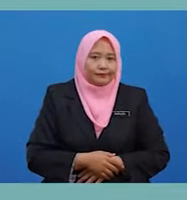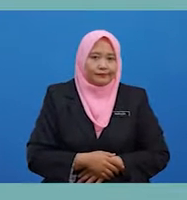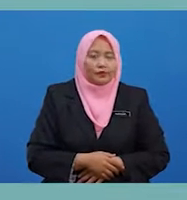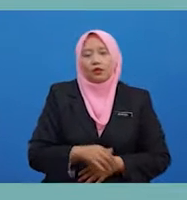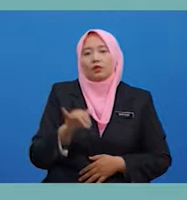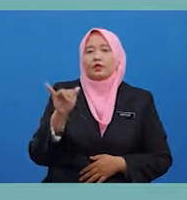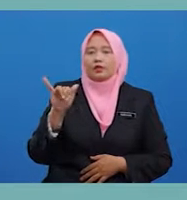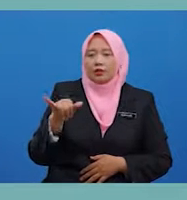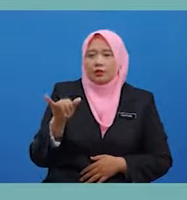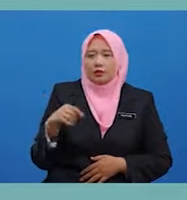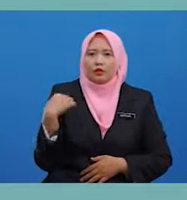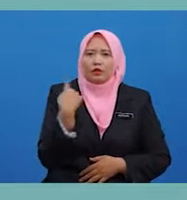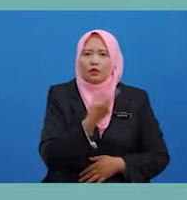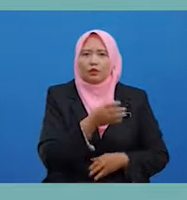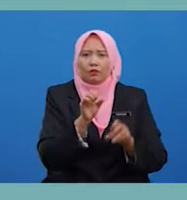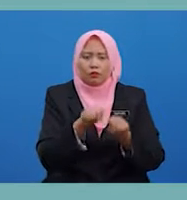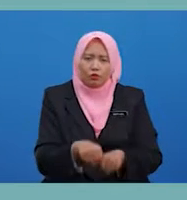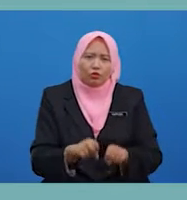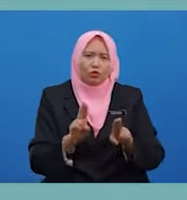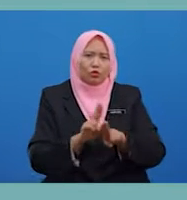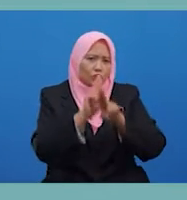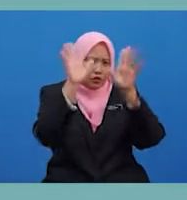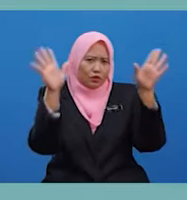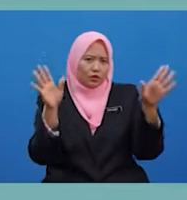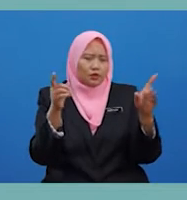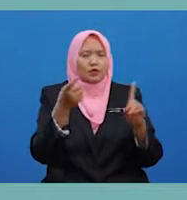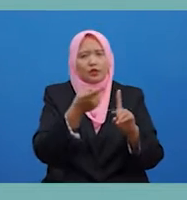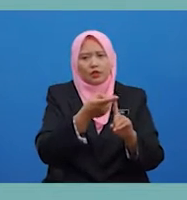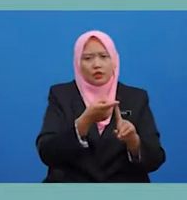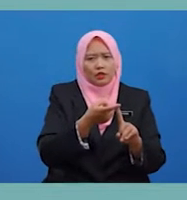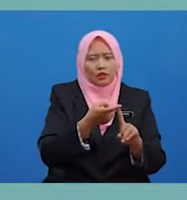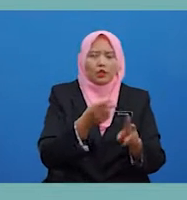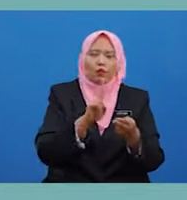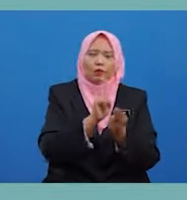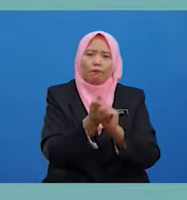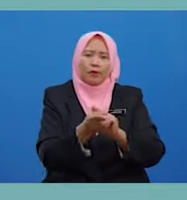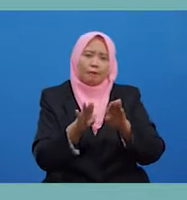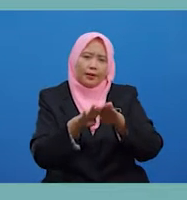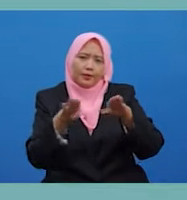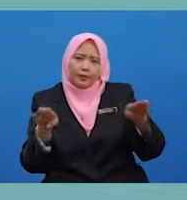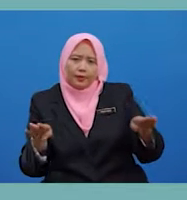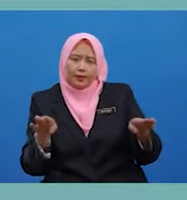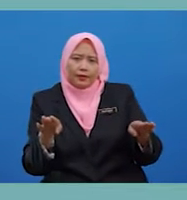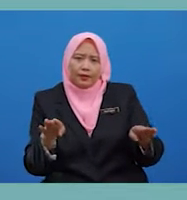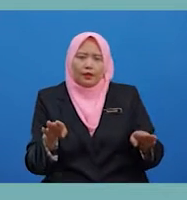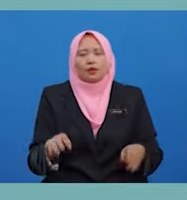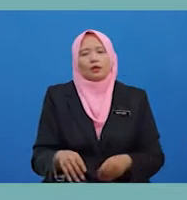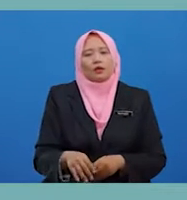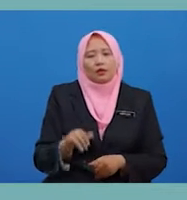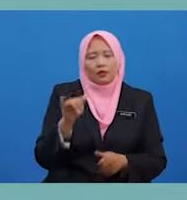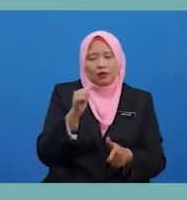Ya, kita boleh huraikan dari segi perubahan, perbandingan atau gabungan kedua-duanya